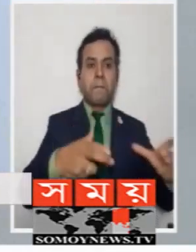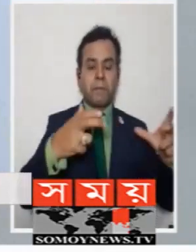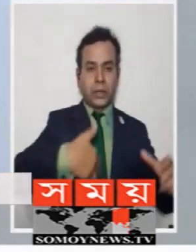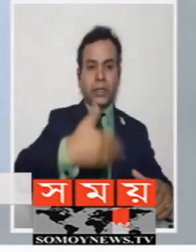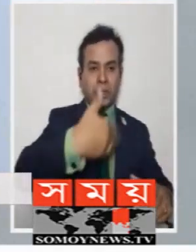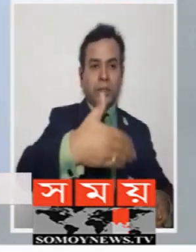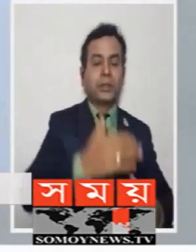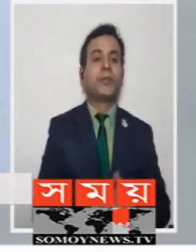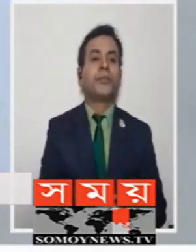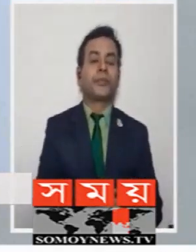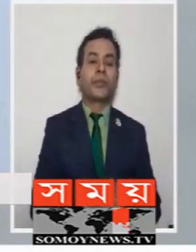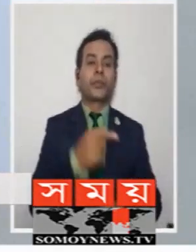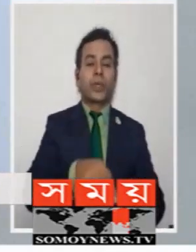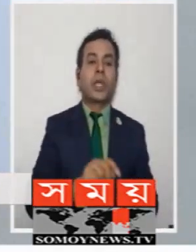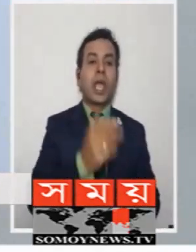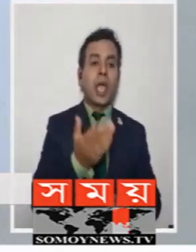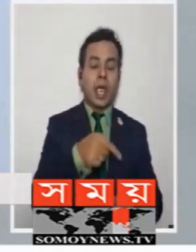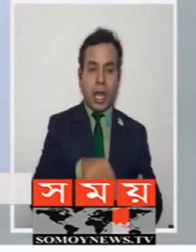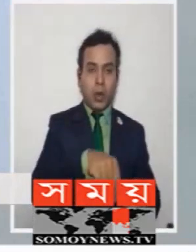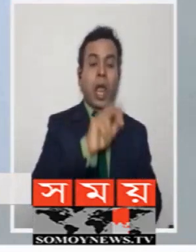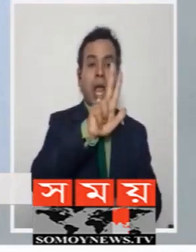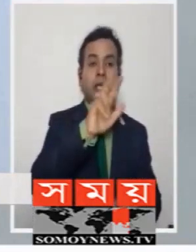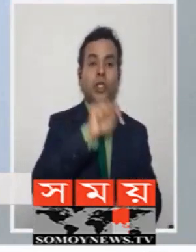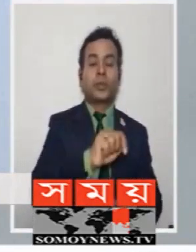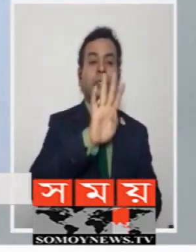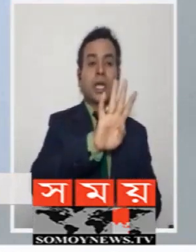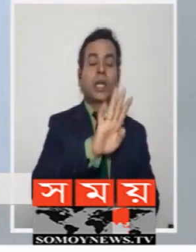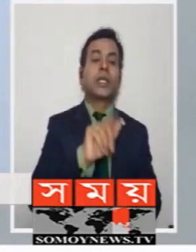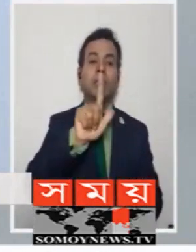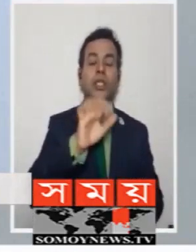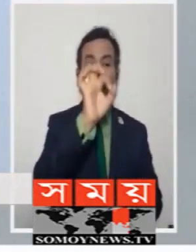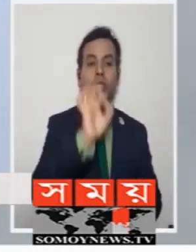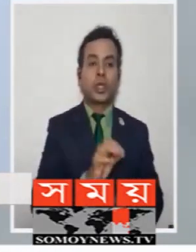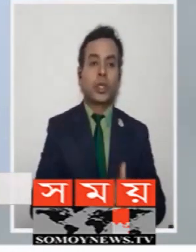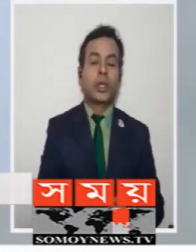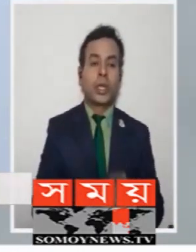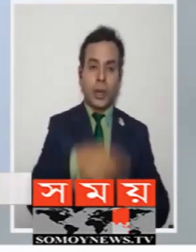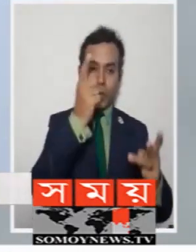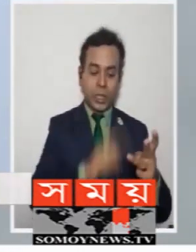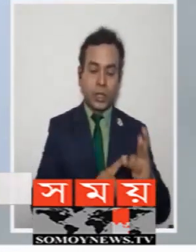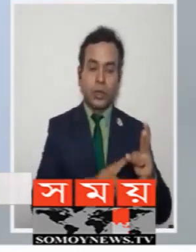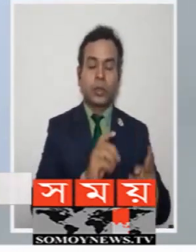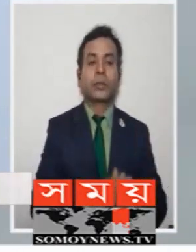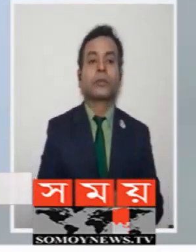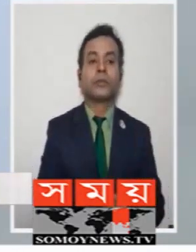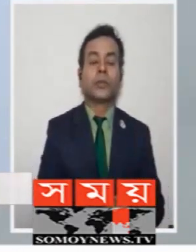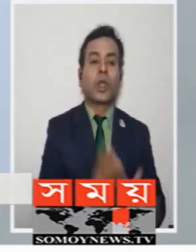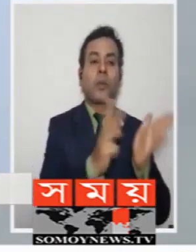8.47%। তারপরে আছে আমাদের ময়মনসিং, সেখানে